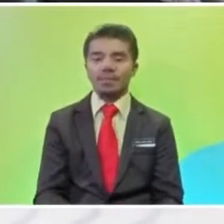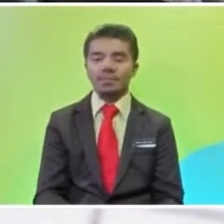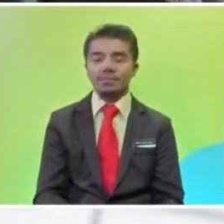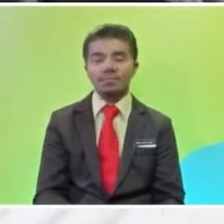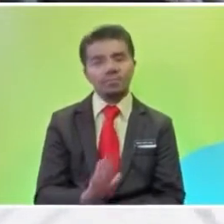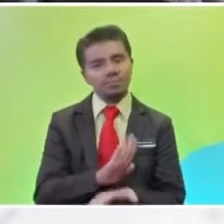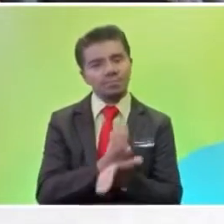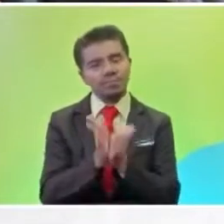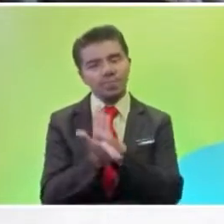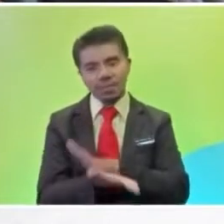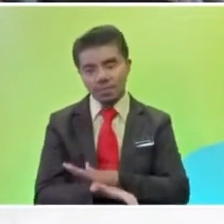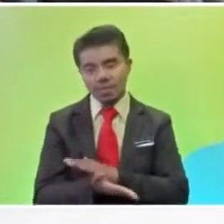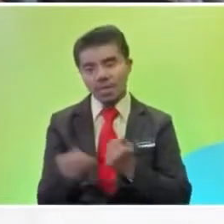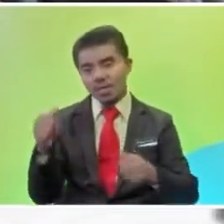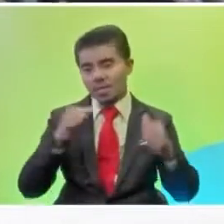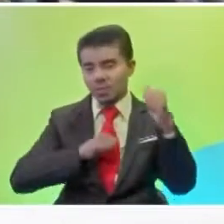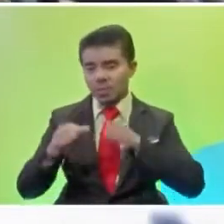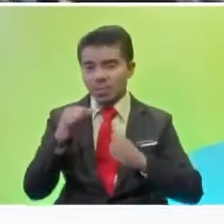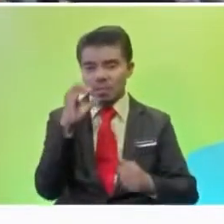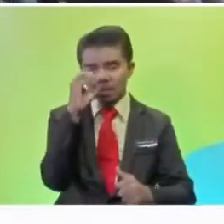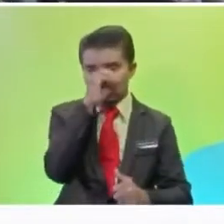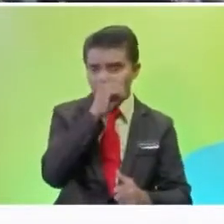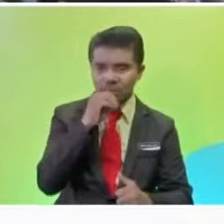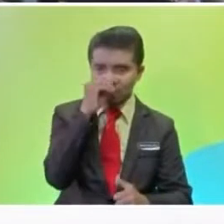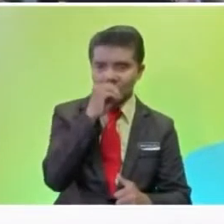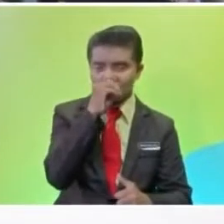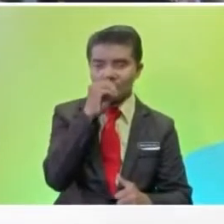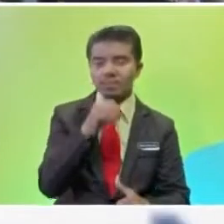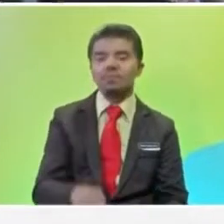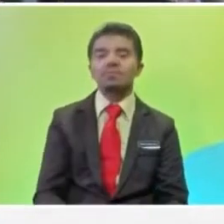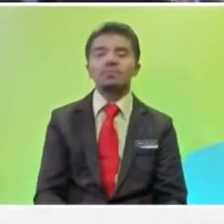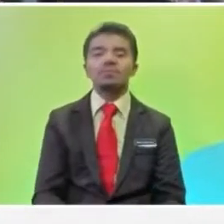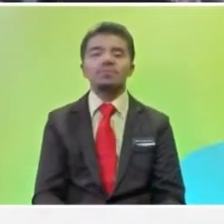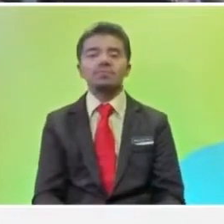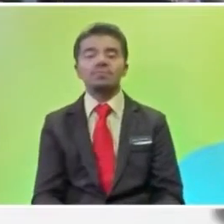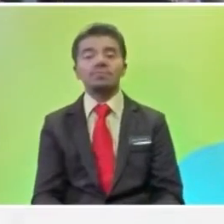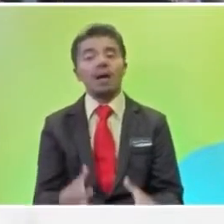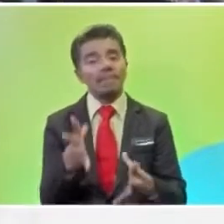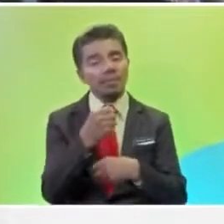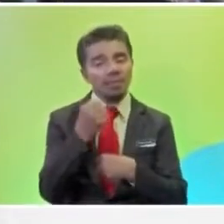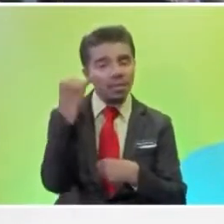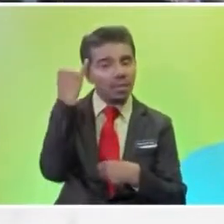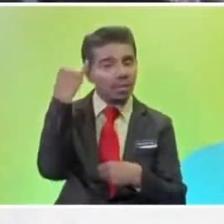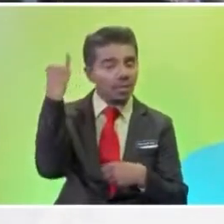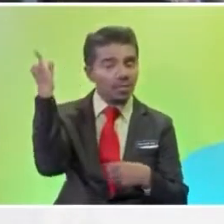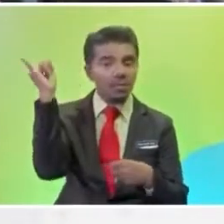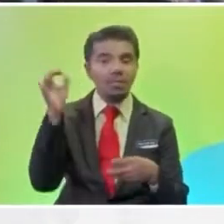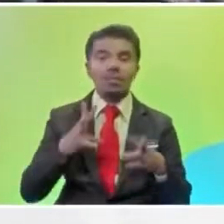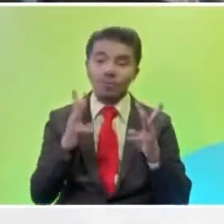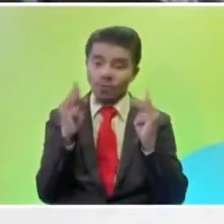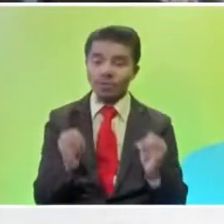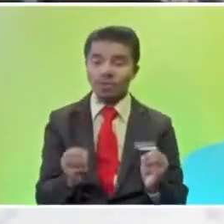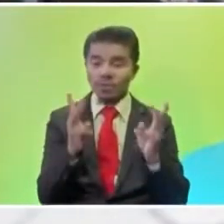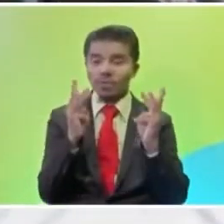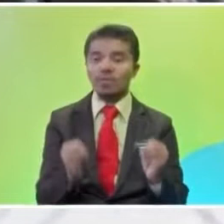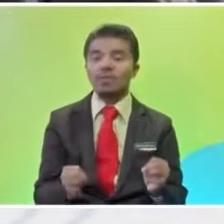dari bentuk lisan guru mendengar dari segi idea yang disampaikan oleh murid dari segi pengetahuan yang mencet kongsikan kepada kawan-kawan